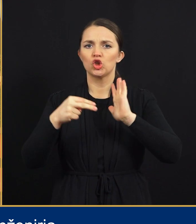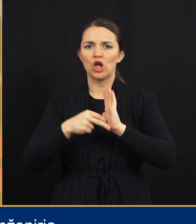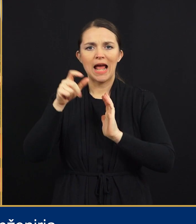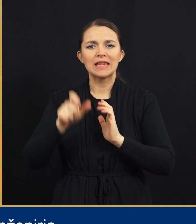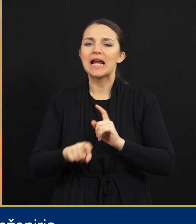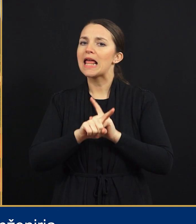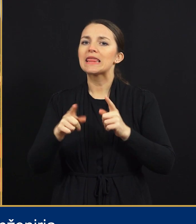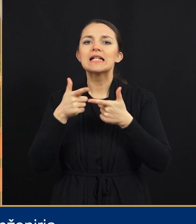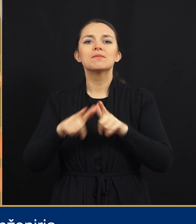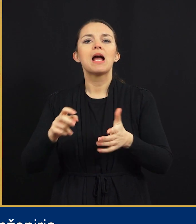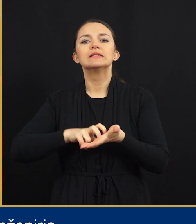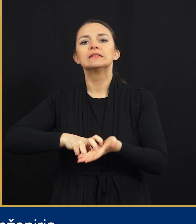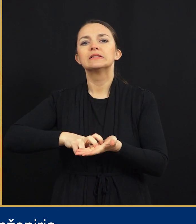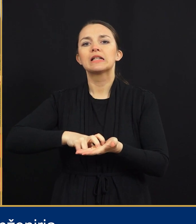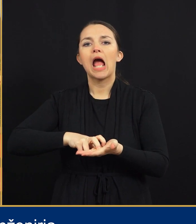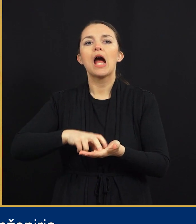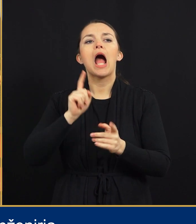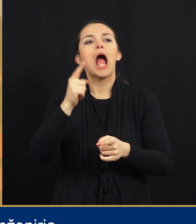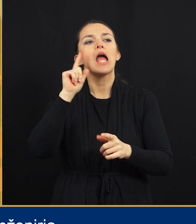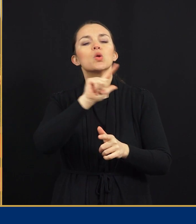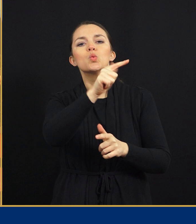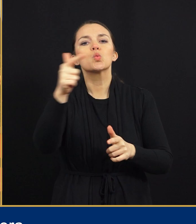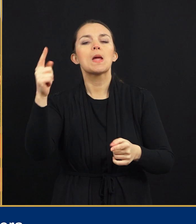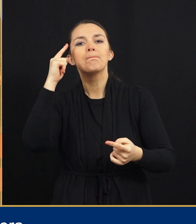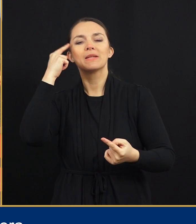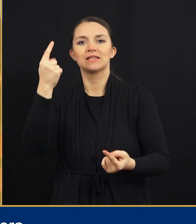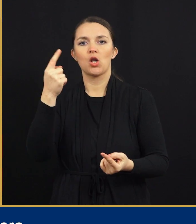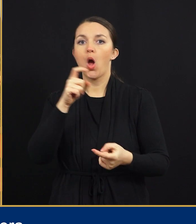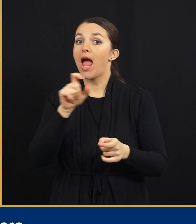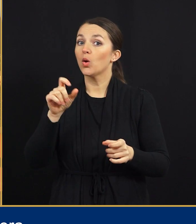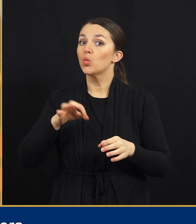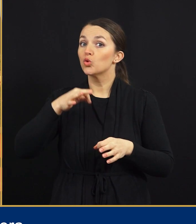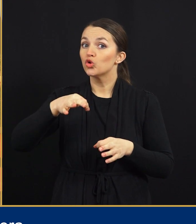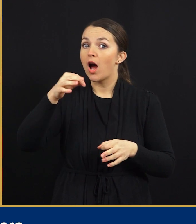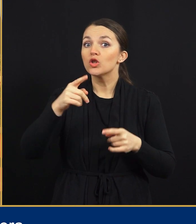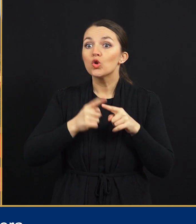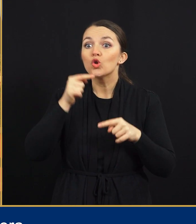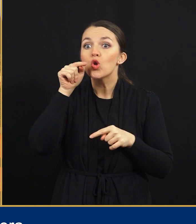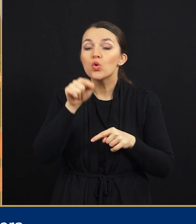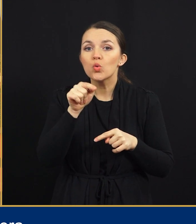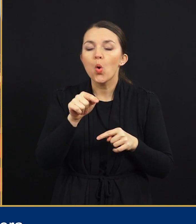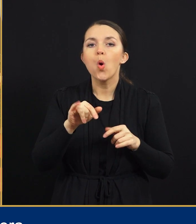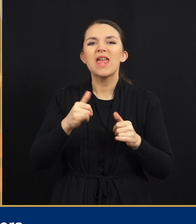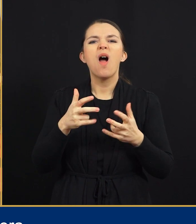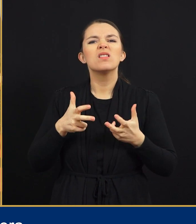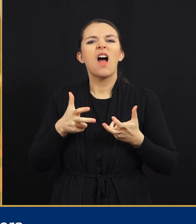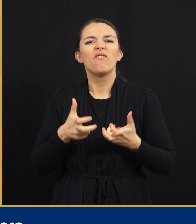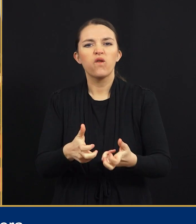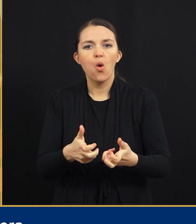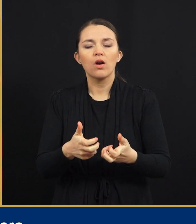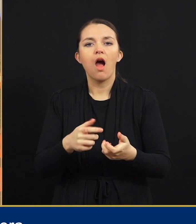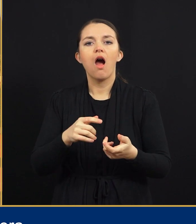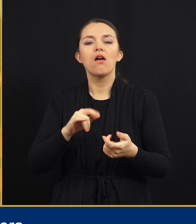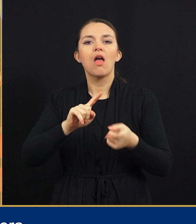ne sme biti strah mnenja okolice, saj je včasih ravno to zavora